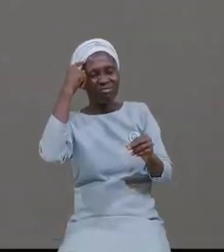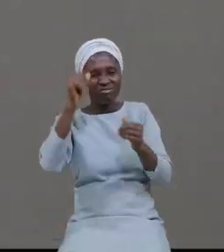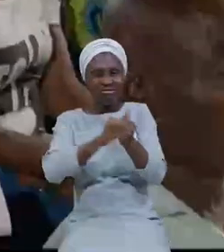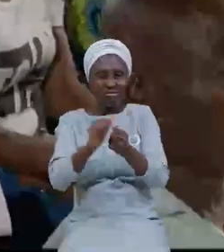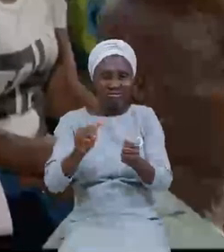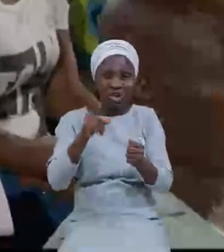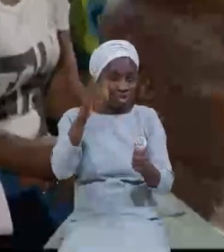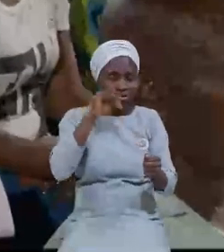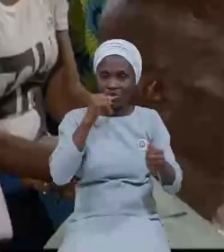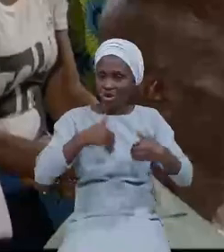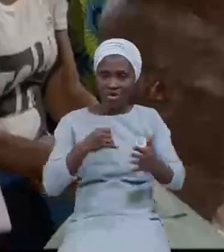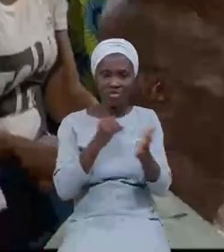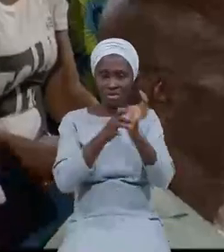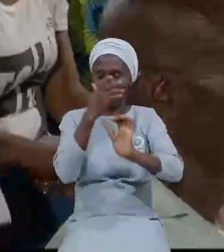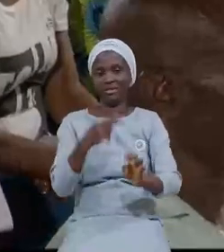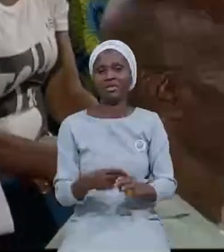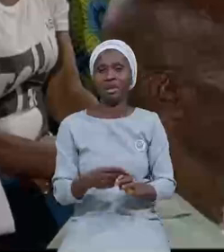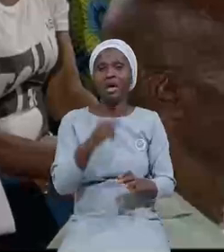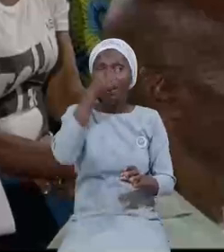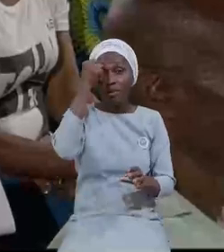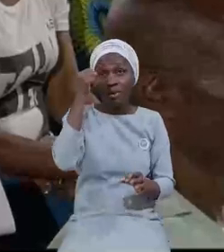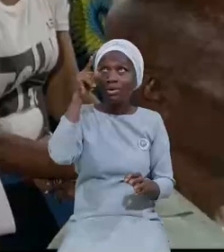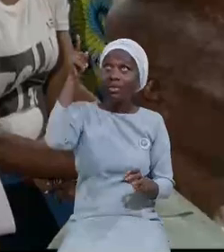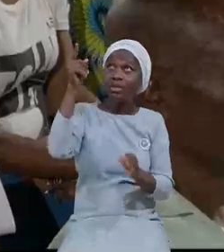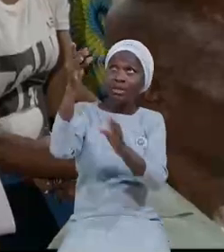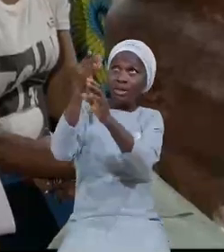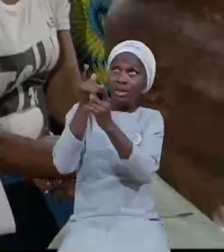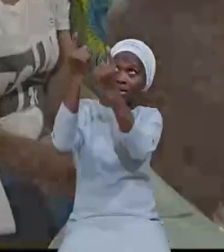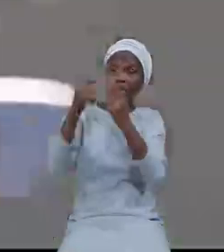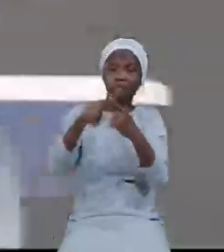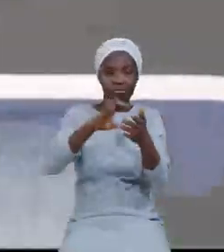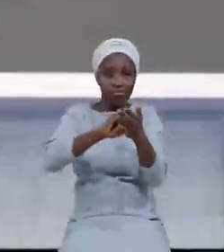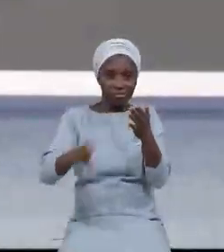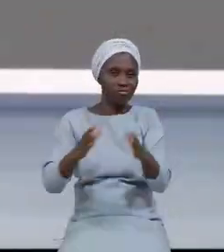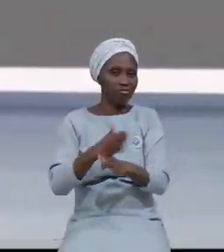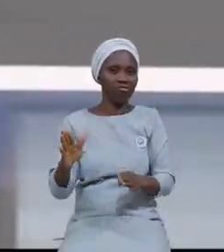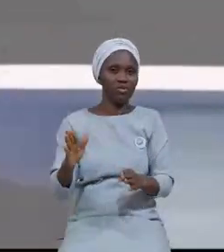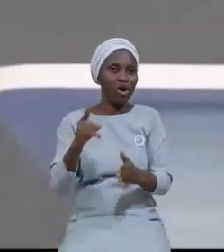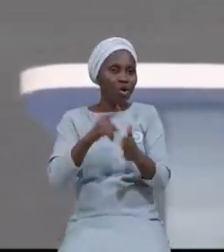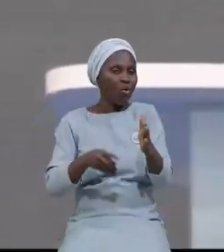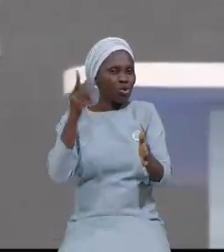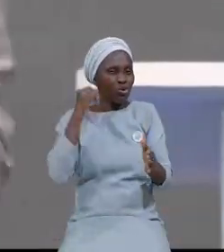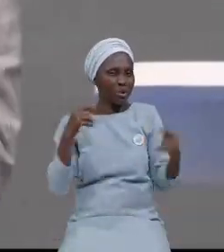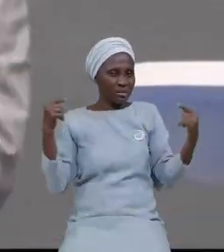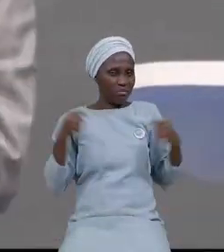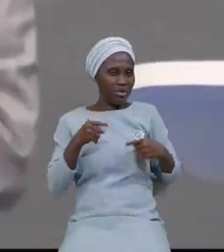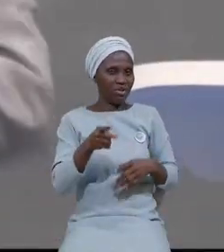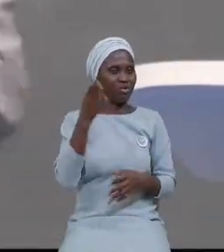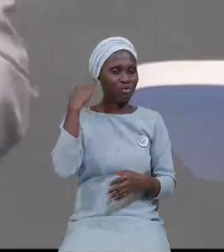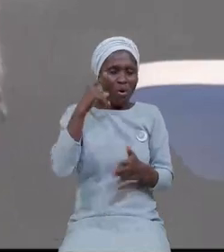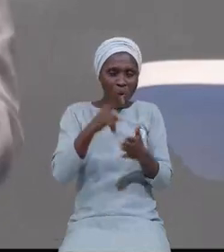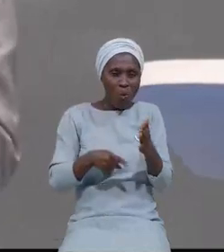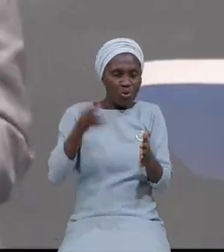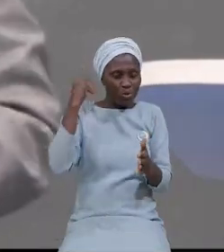plus d'insanité parce qu'il est venu ôter ce qui te fouettait